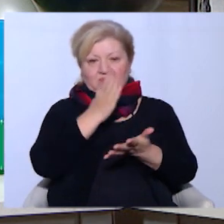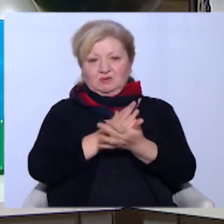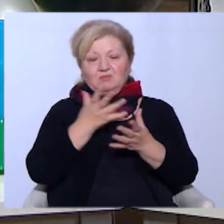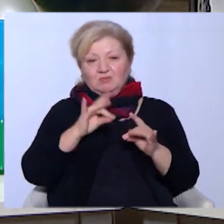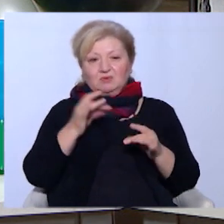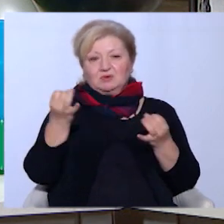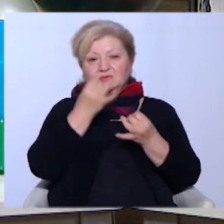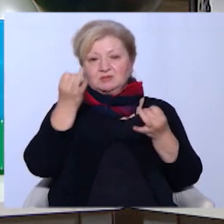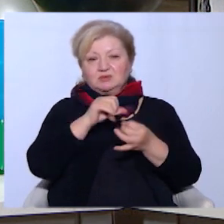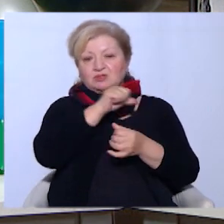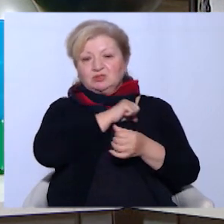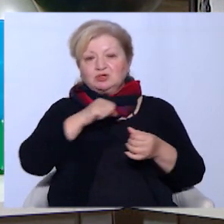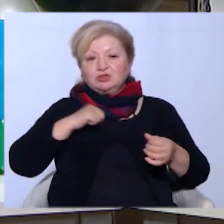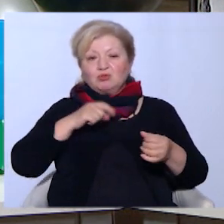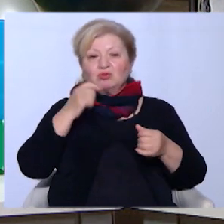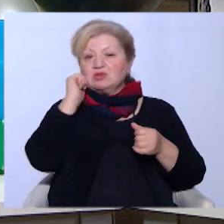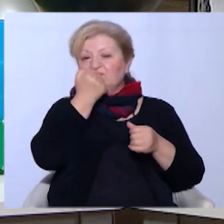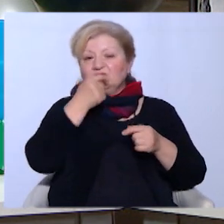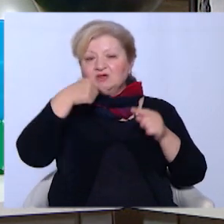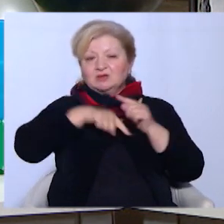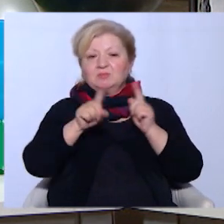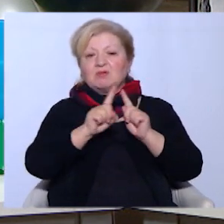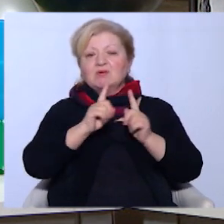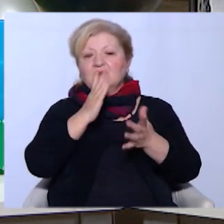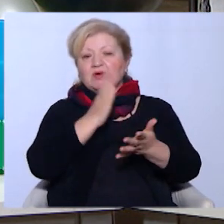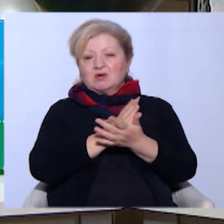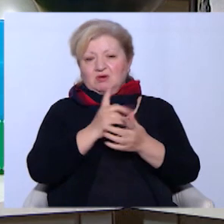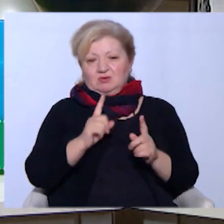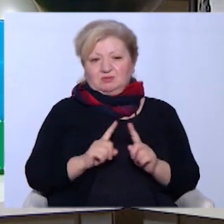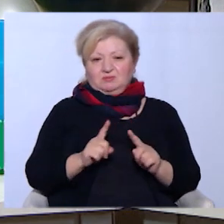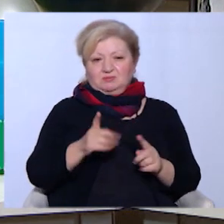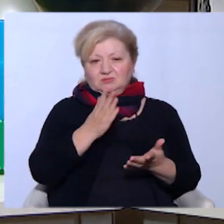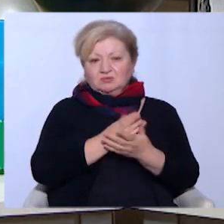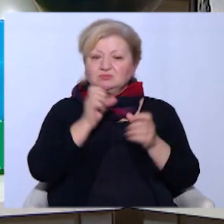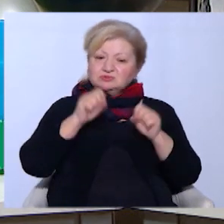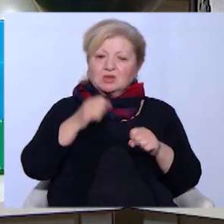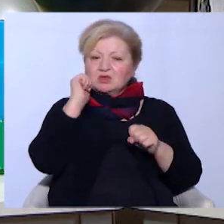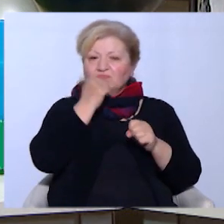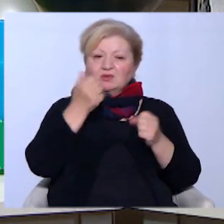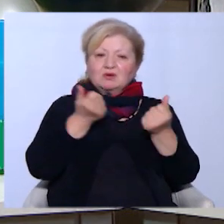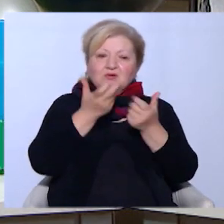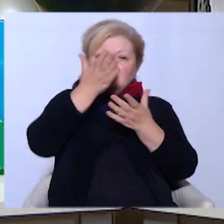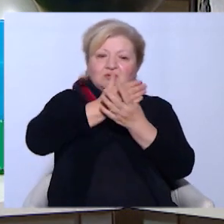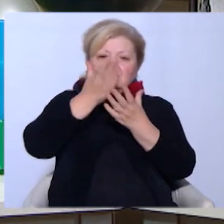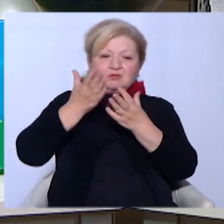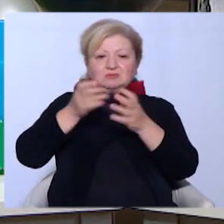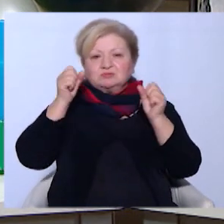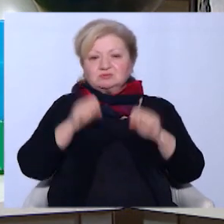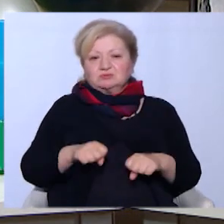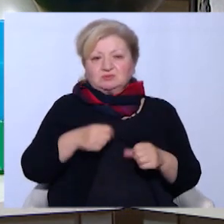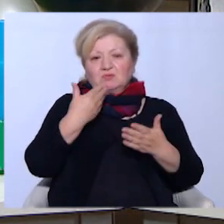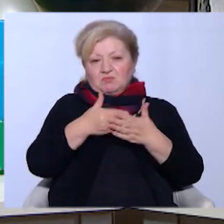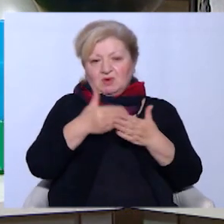საინტერესოა, რისგან შედგება თვითონ ნივთიერება, ან რა ზღვრამდე შეიძლება დაიყოს ნივთიერება. მაგალითად, მე